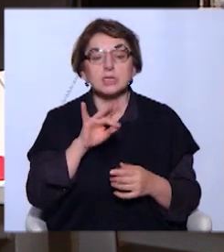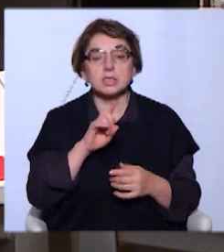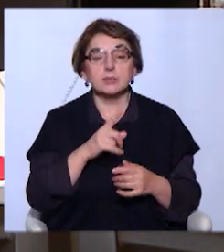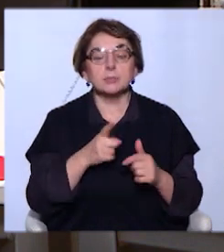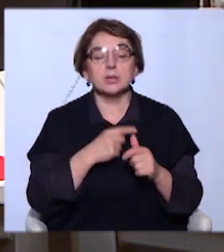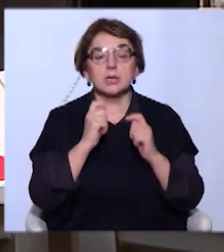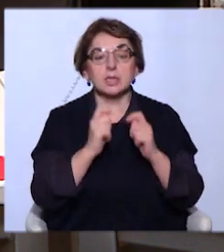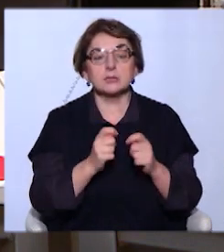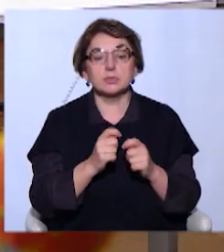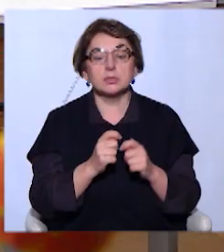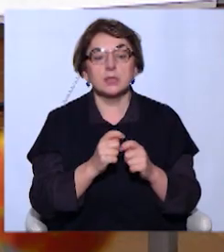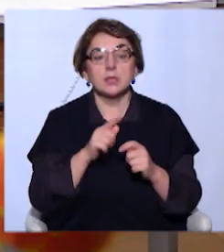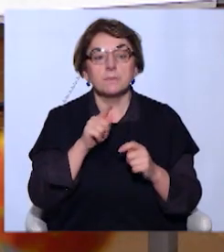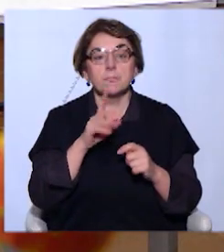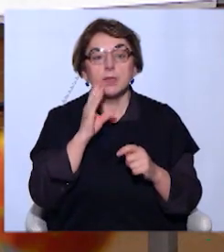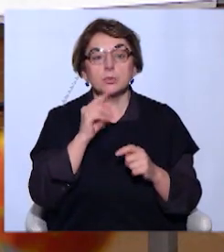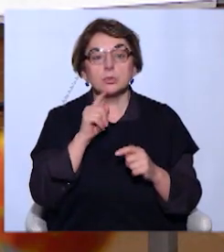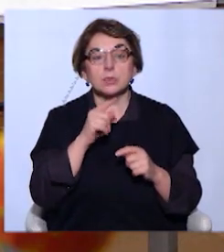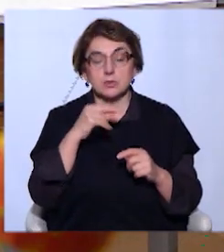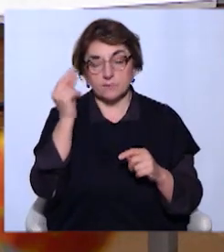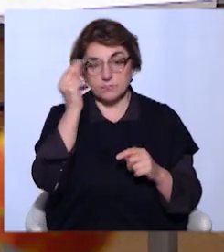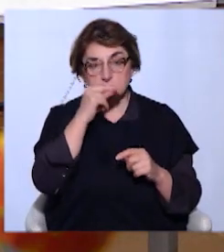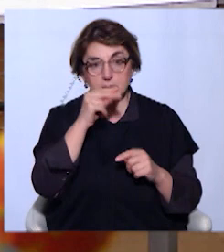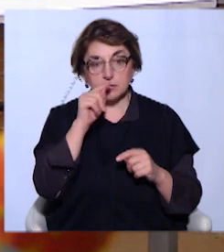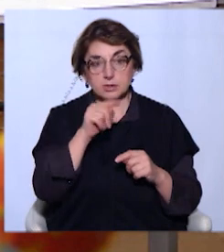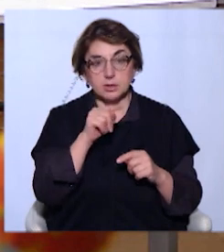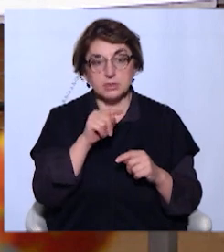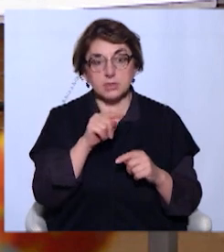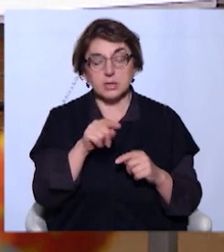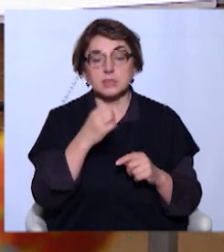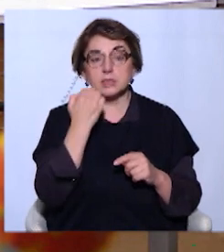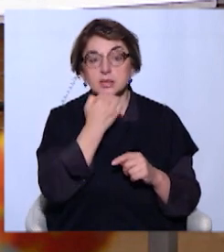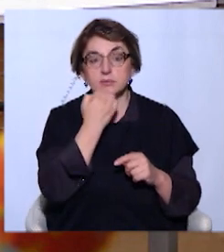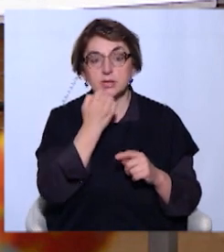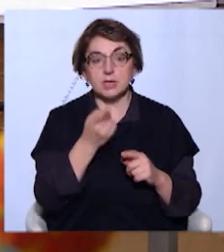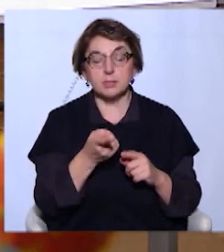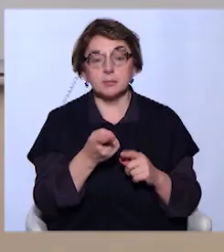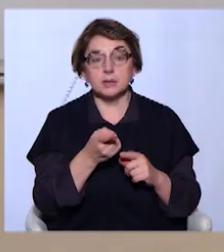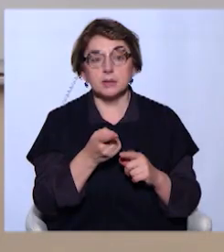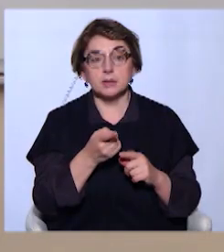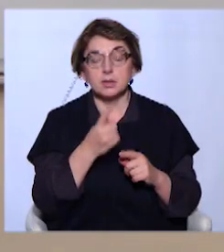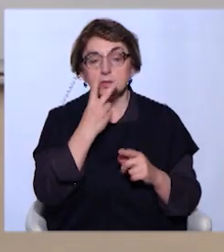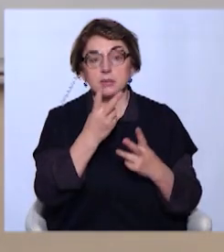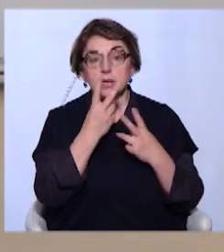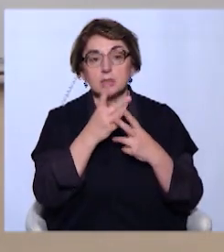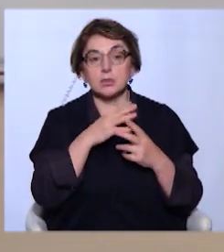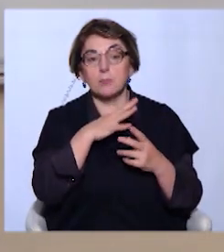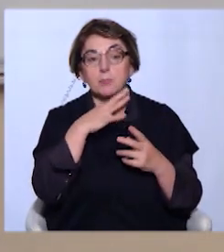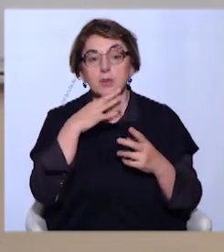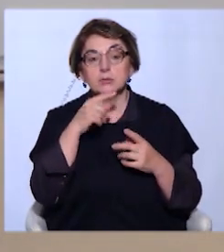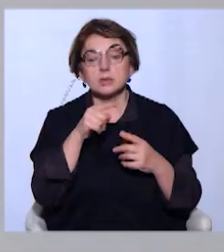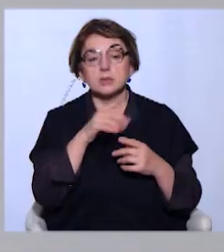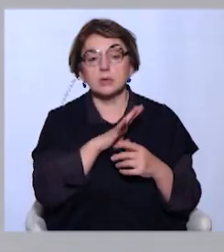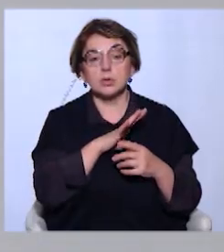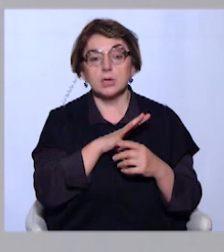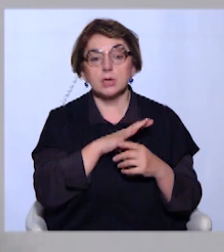ნახშირ წყალბადები და გეტყვით, რომ როდესაც მათ შეისწავლეს ეს ნივთიერებები, დაინახეს,